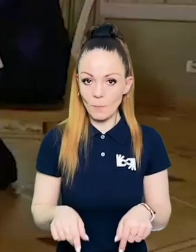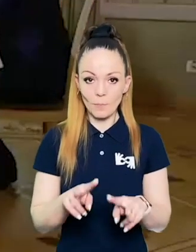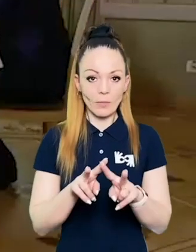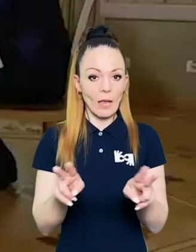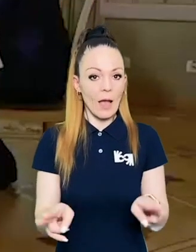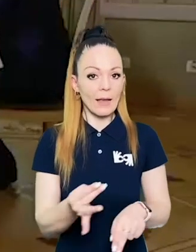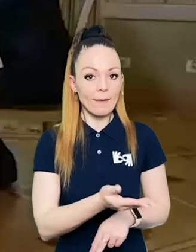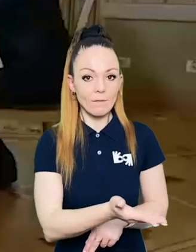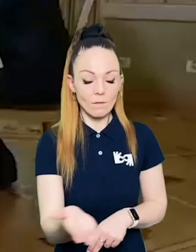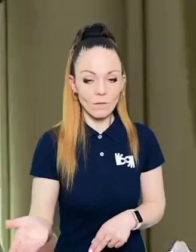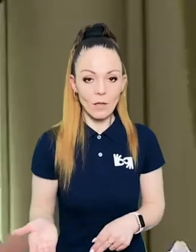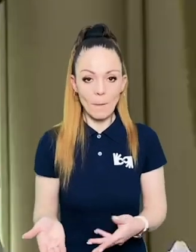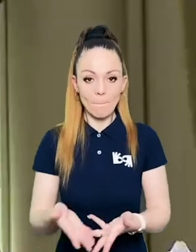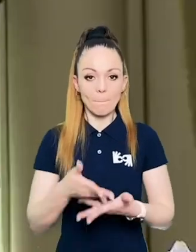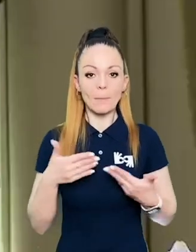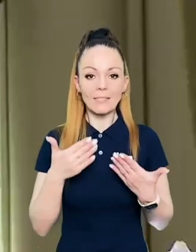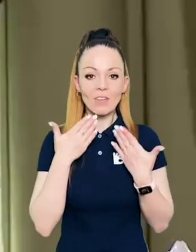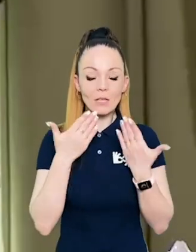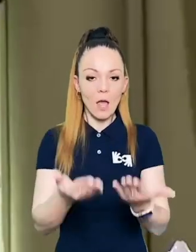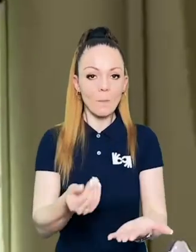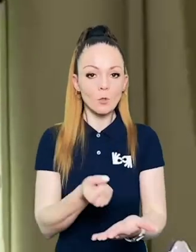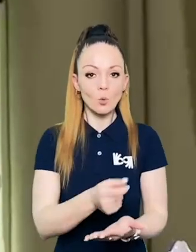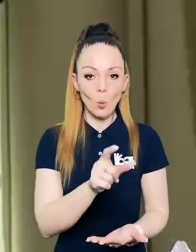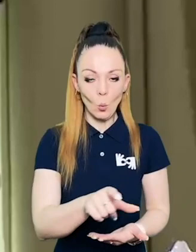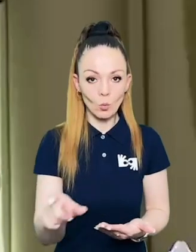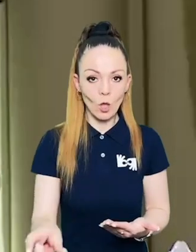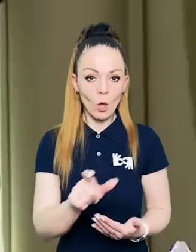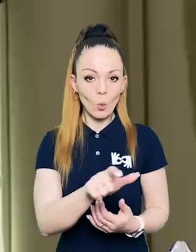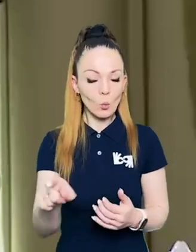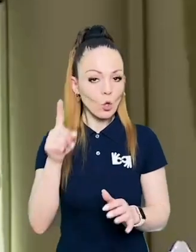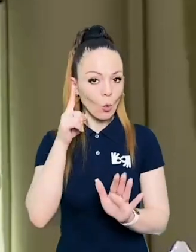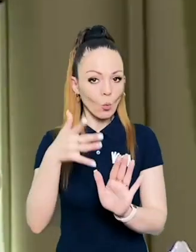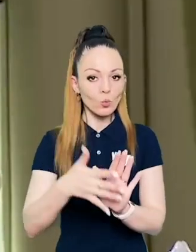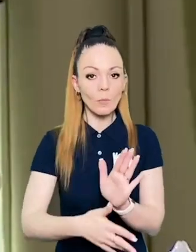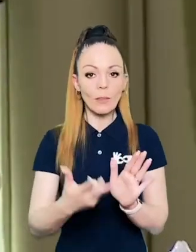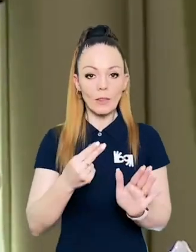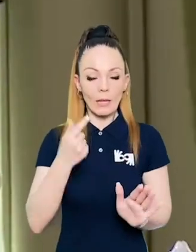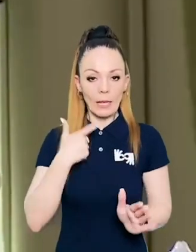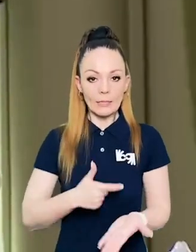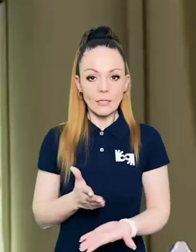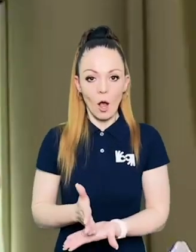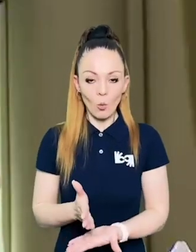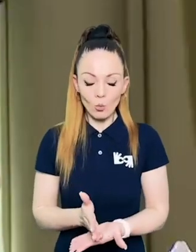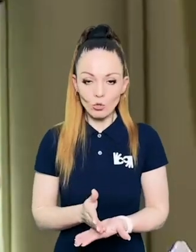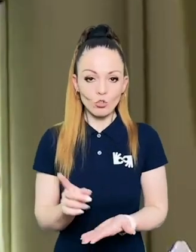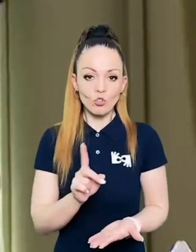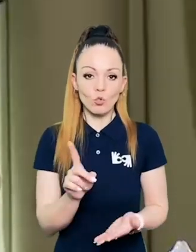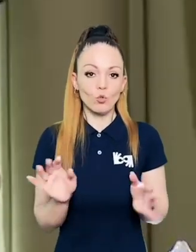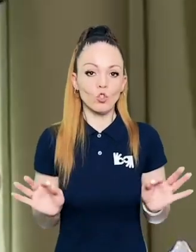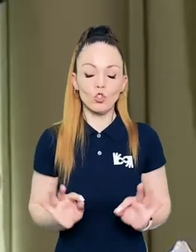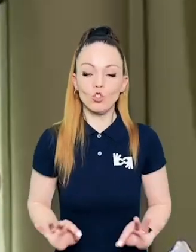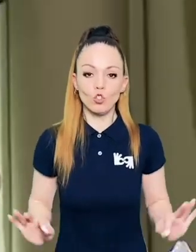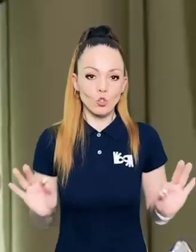тут, як і ви. Ми звертаємось до людей, вони розуміють, де ти знаходишся, що